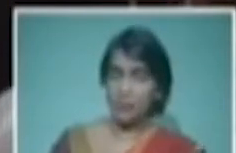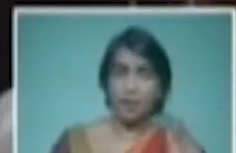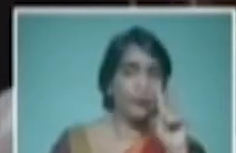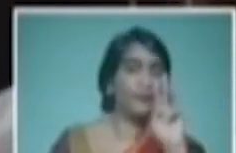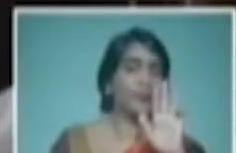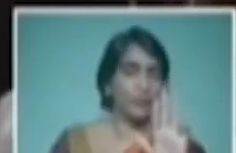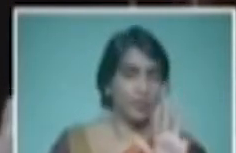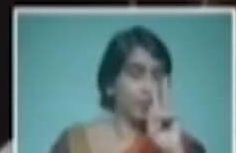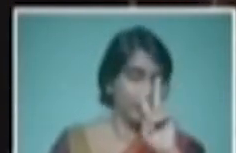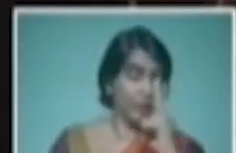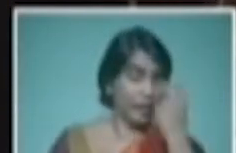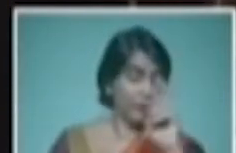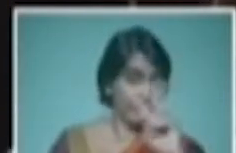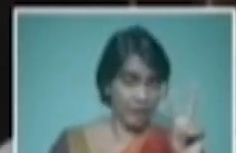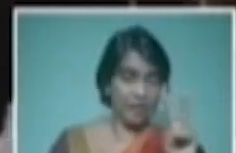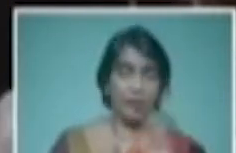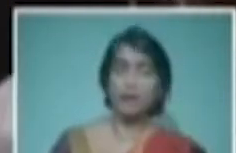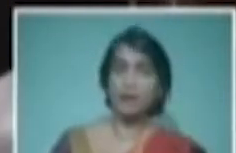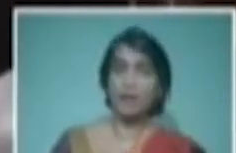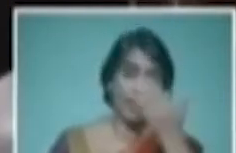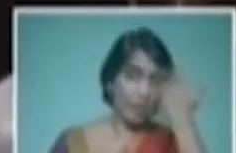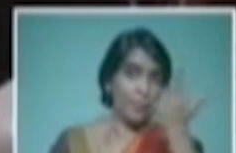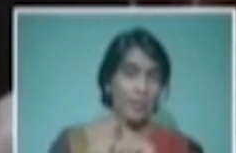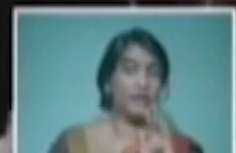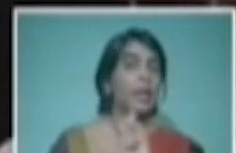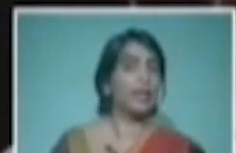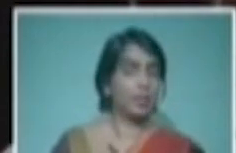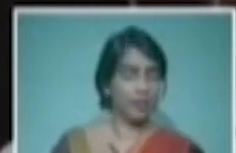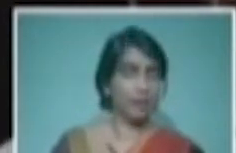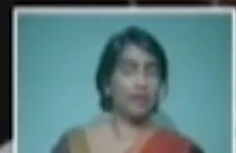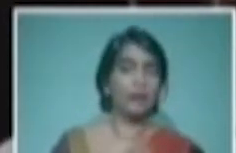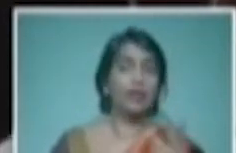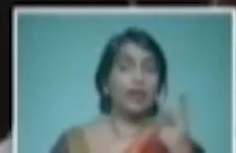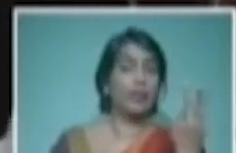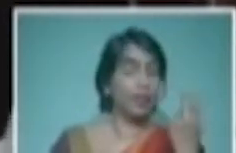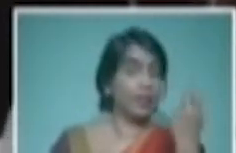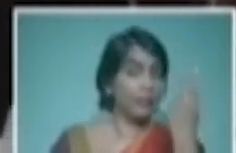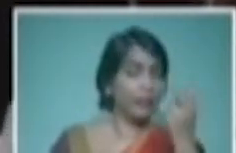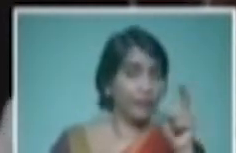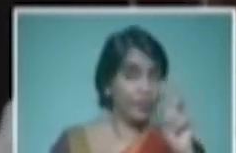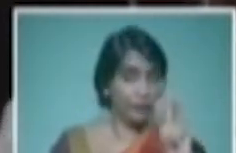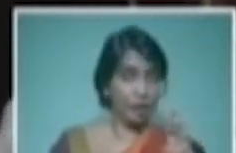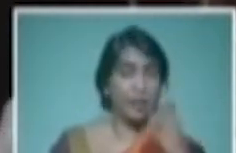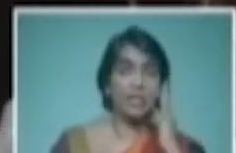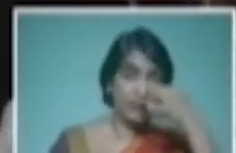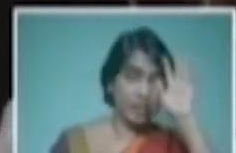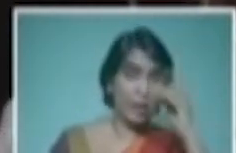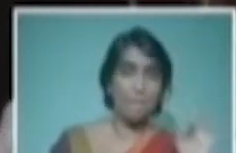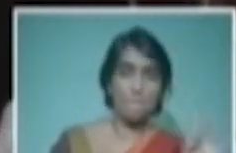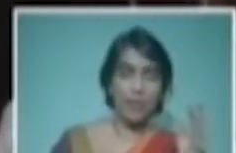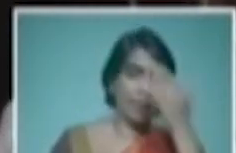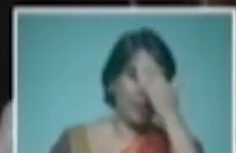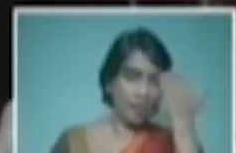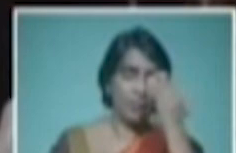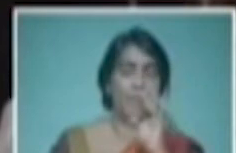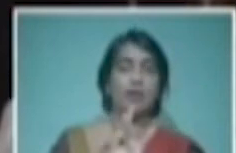29ක් 22 දමිල මාධ්‍යයෙන් 30ක් නැවත 23 සිංහල මාධ්‍යයෙන් 15ක් දමිල